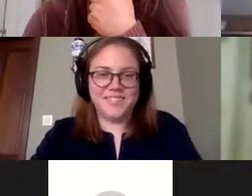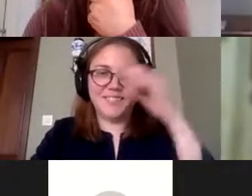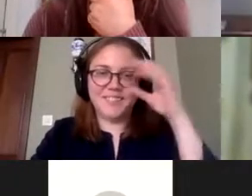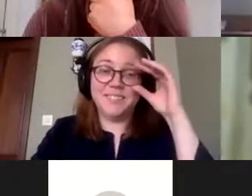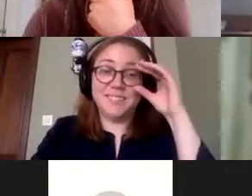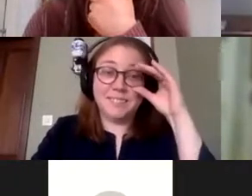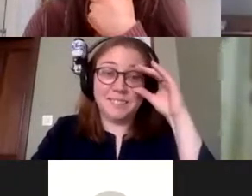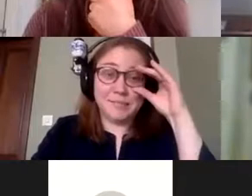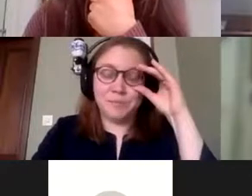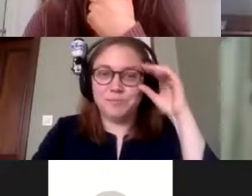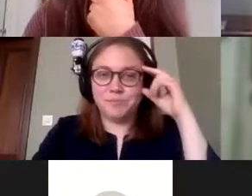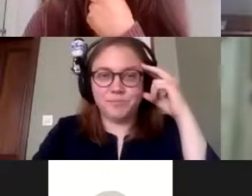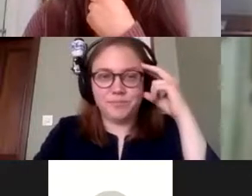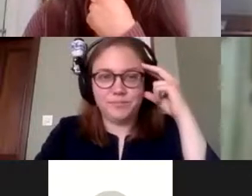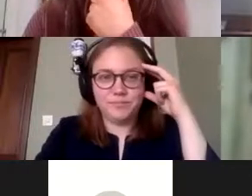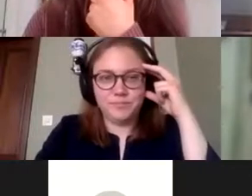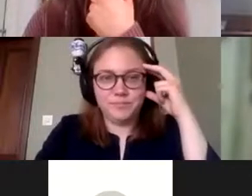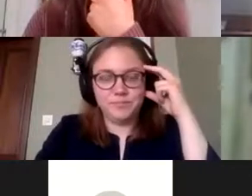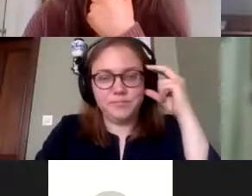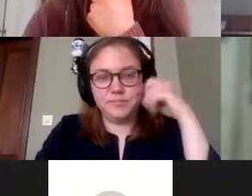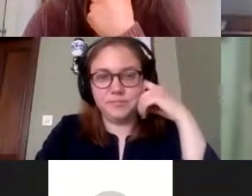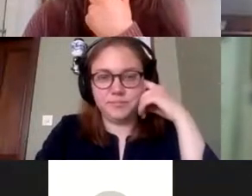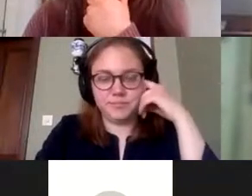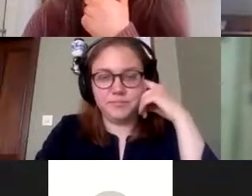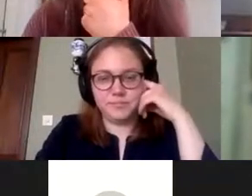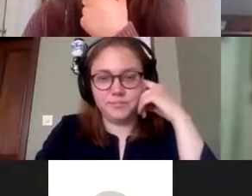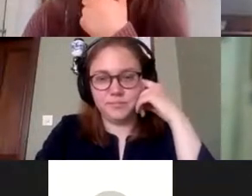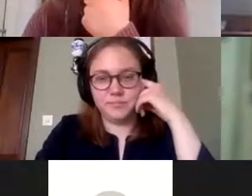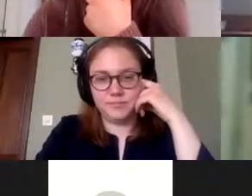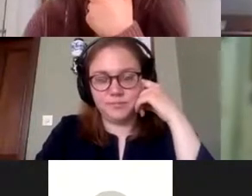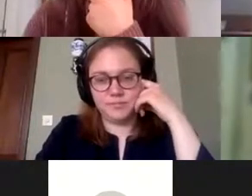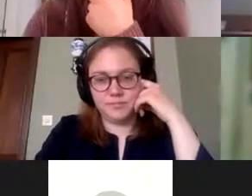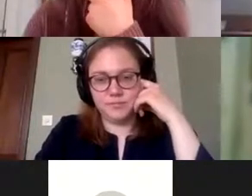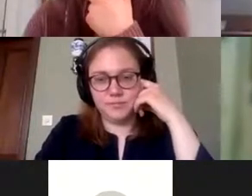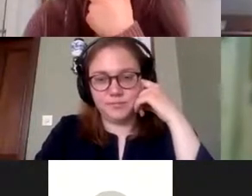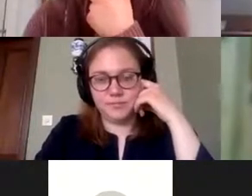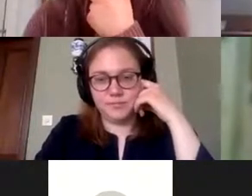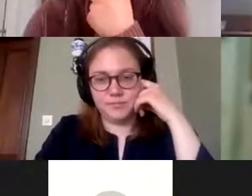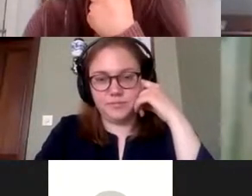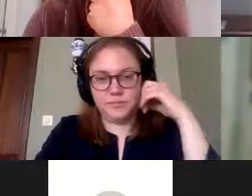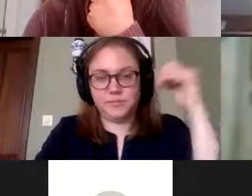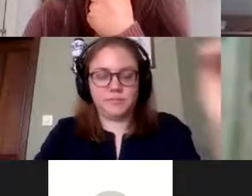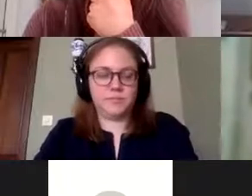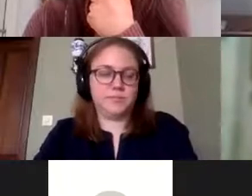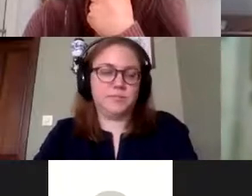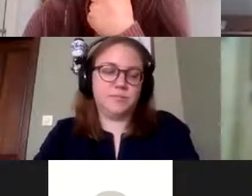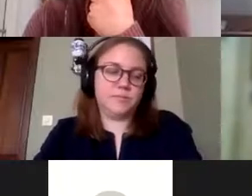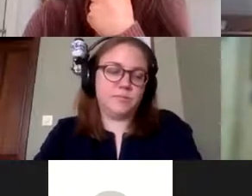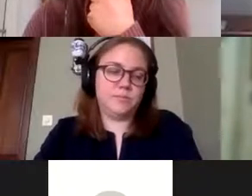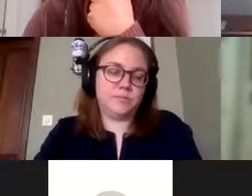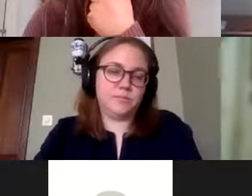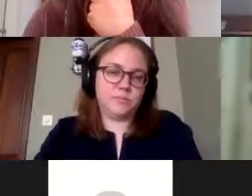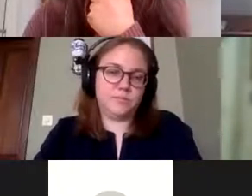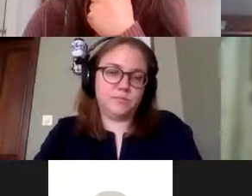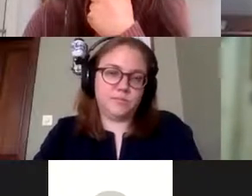vrijdagavond is dan zo gezegd, meer vrij, of voelen zij meer vrijheid aan dan... Dan op donderdagavond, waarbij je dan op vast in je bubbel.